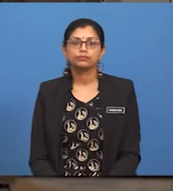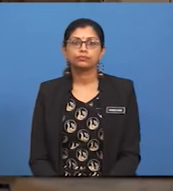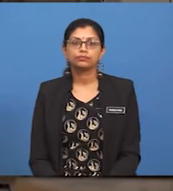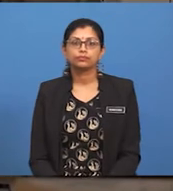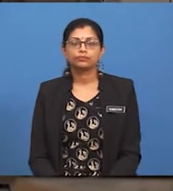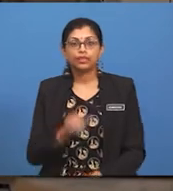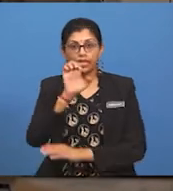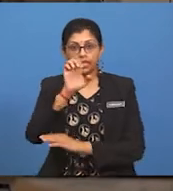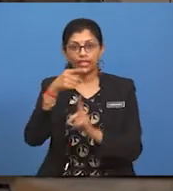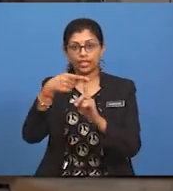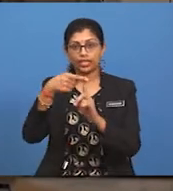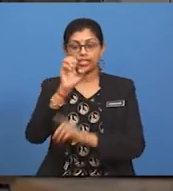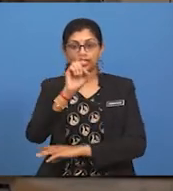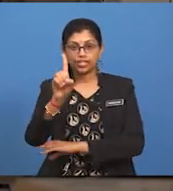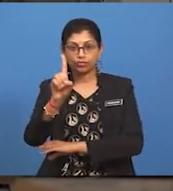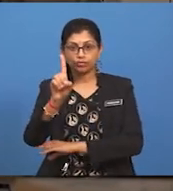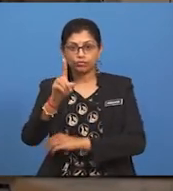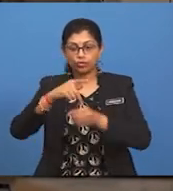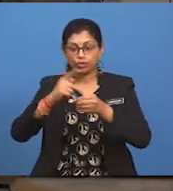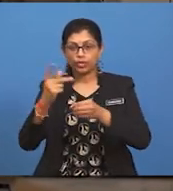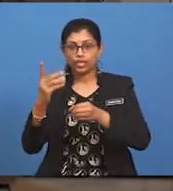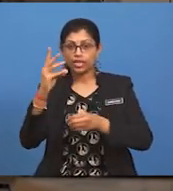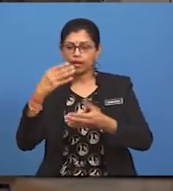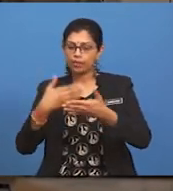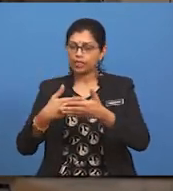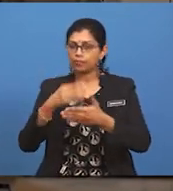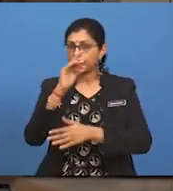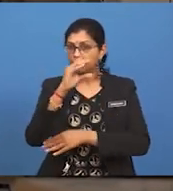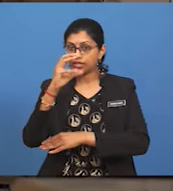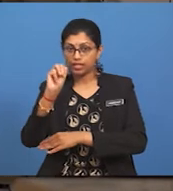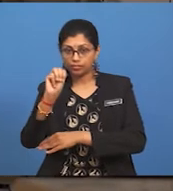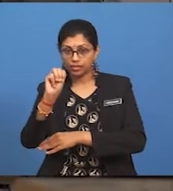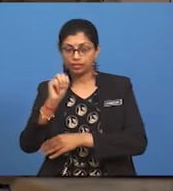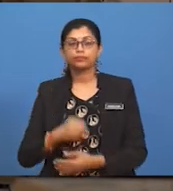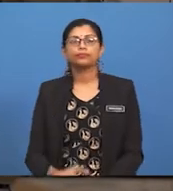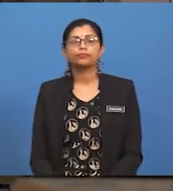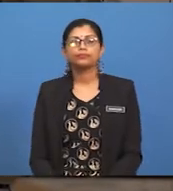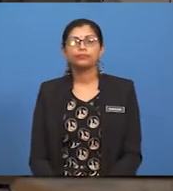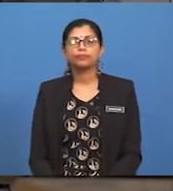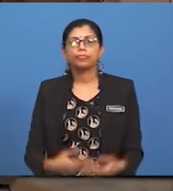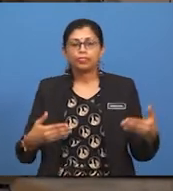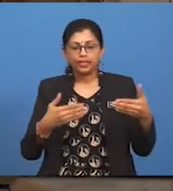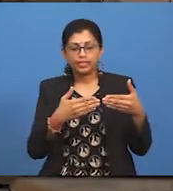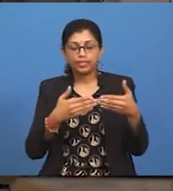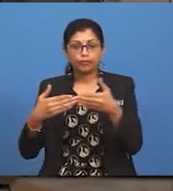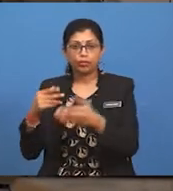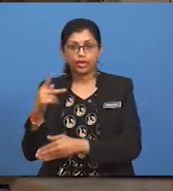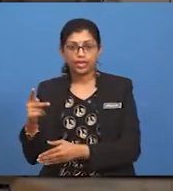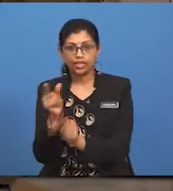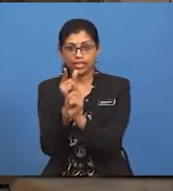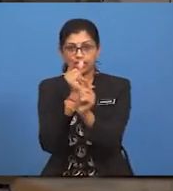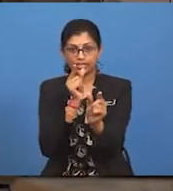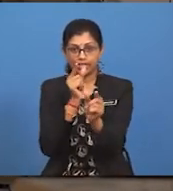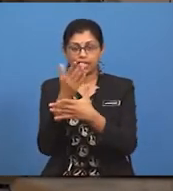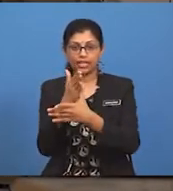Ke E1, keluarkan 6 atau 8 cm. Sambungkan garisan di antara